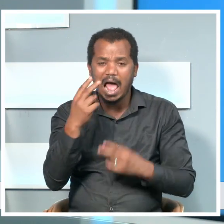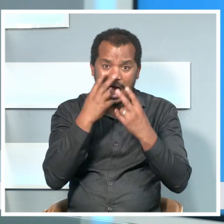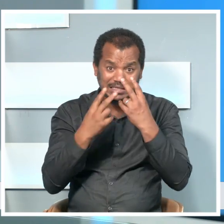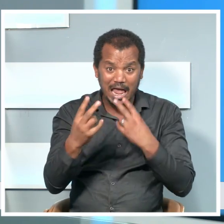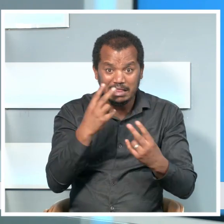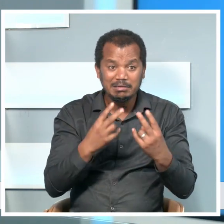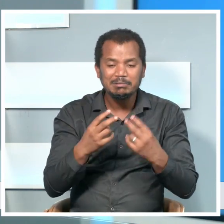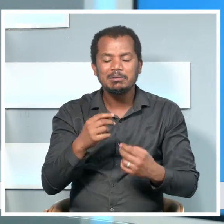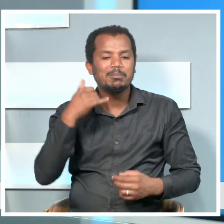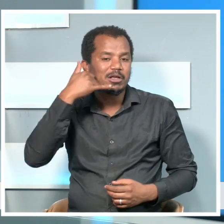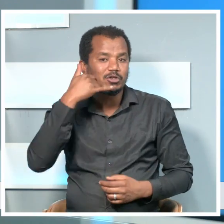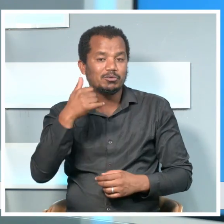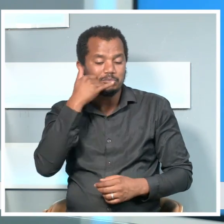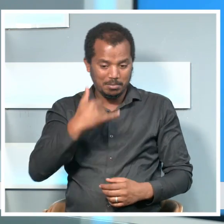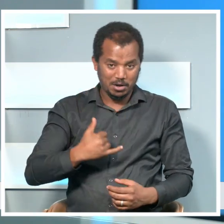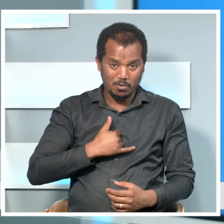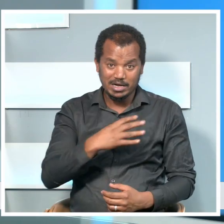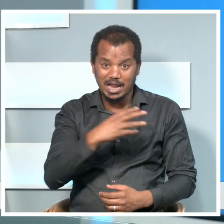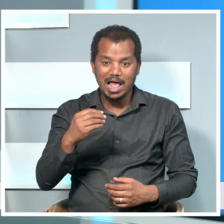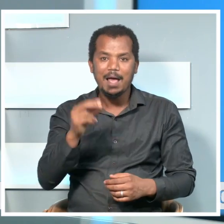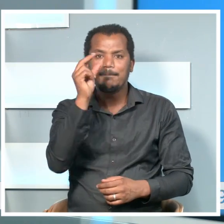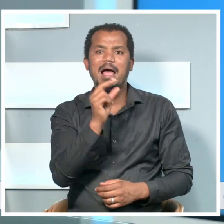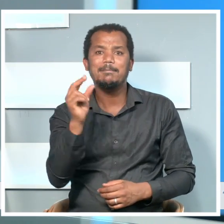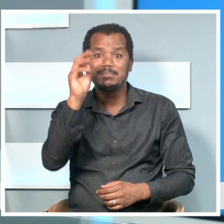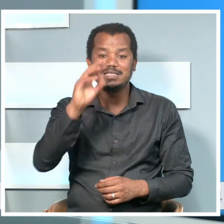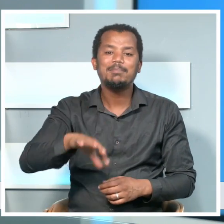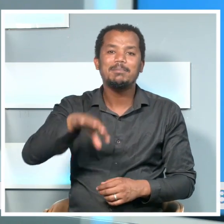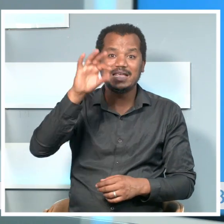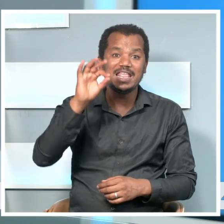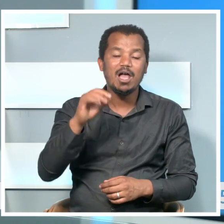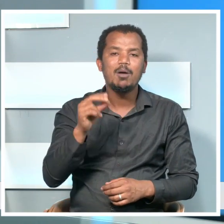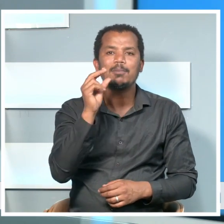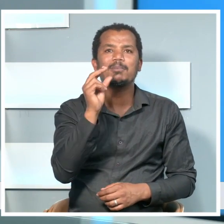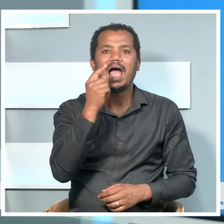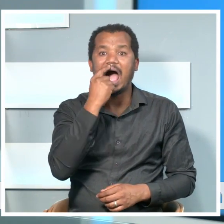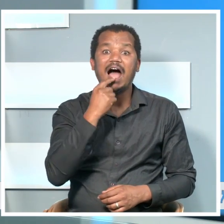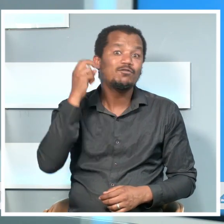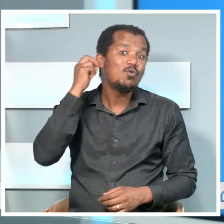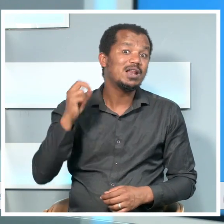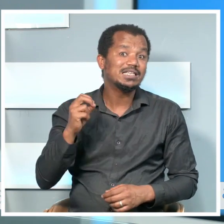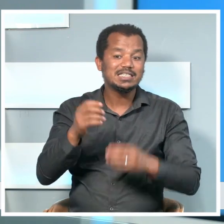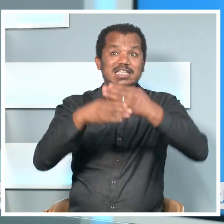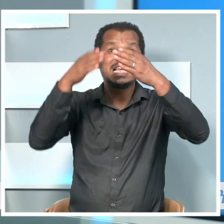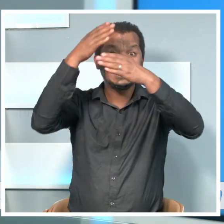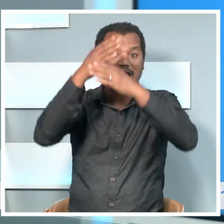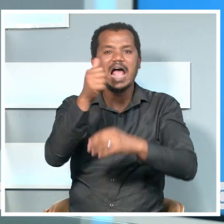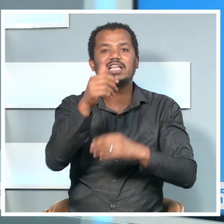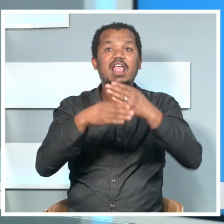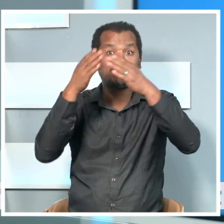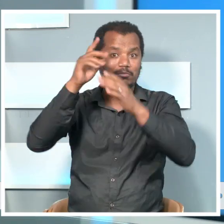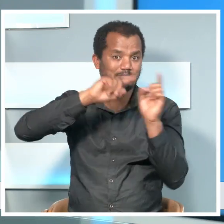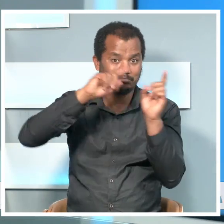አስተያየት በስልኮቻችን በመደወልና ባምቢስ አካባቢ በሚገኘው በአፎርቅ ንጻ 10ኛ ፎቅ ላይ